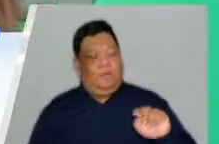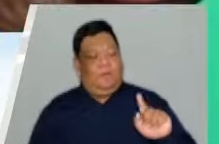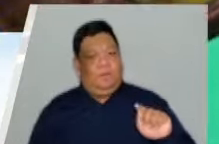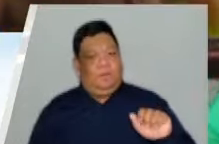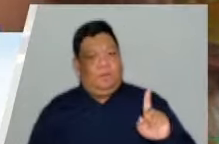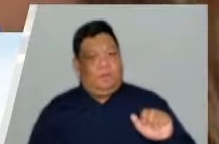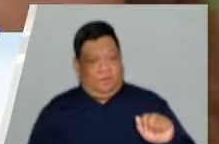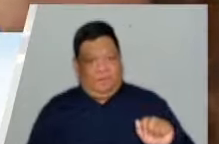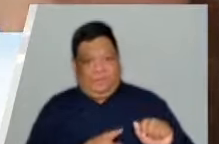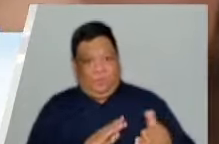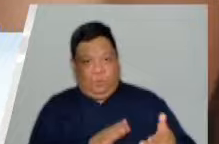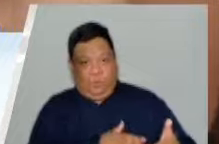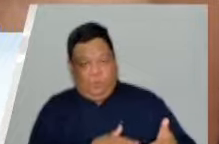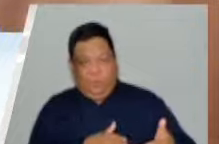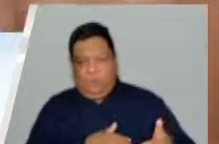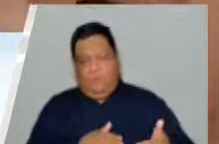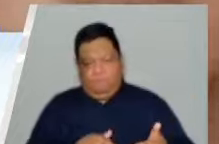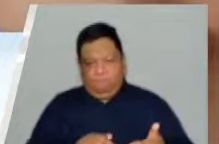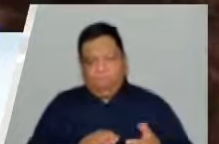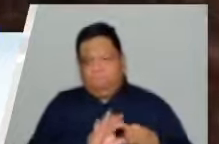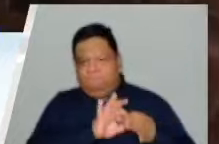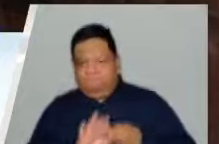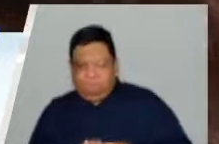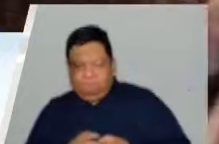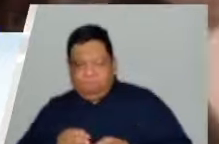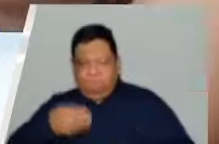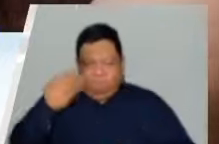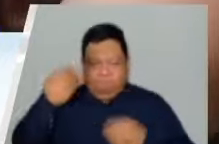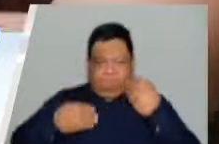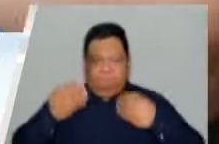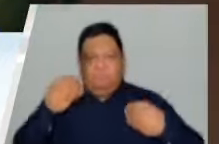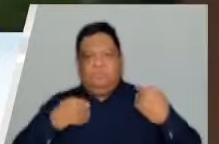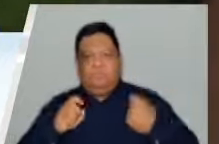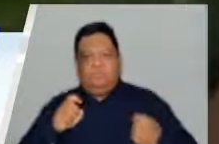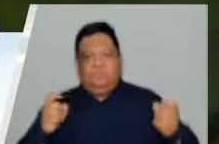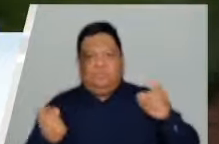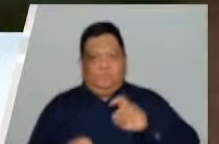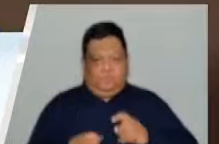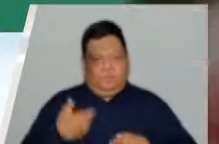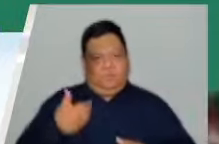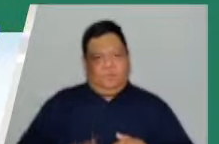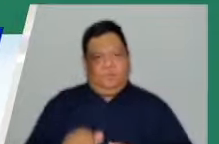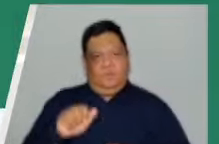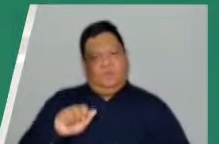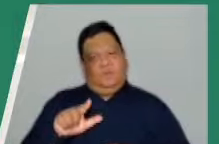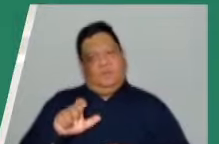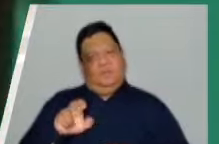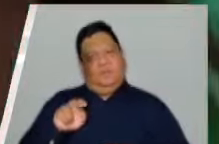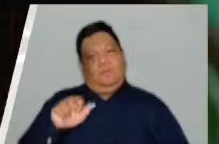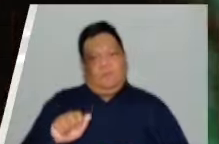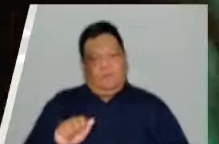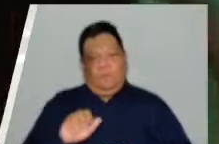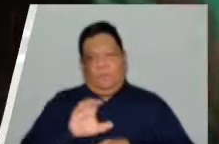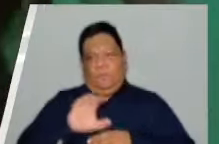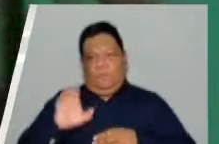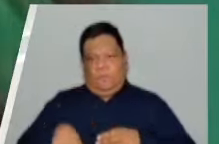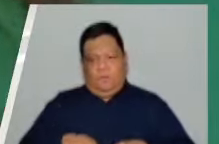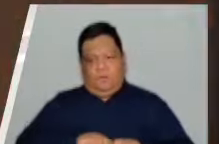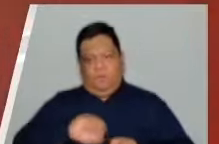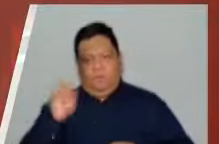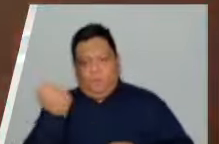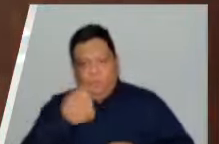sa kanyang iconic character na si Sangre Alena, complete with headdress, sword, at wavy